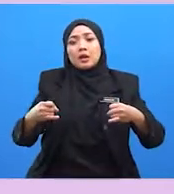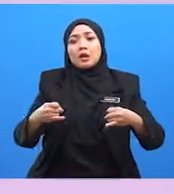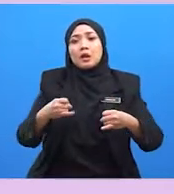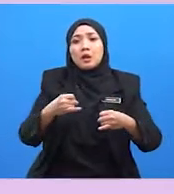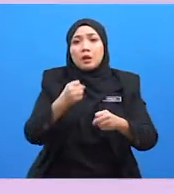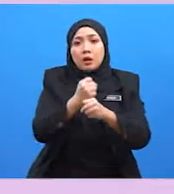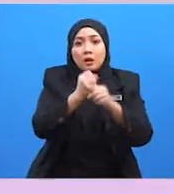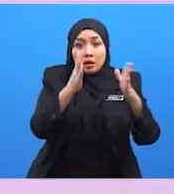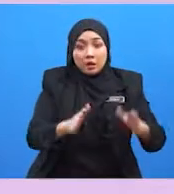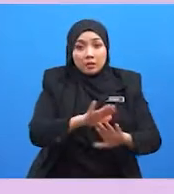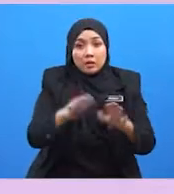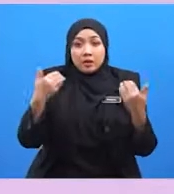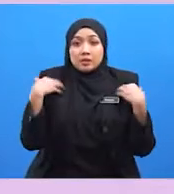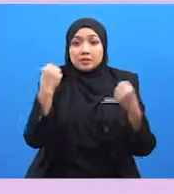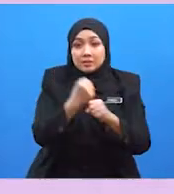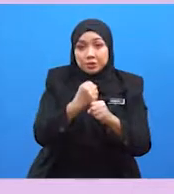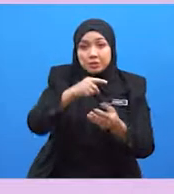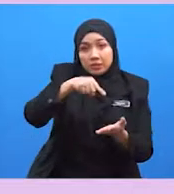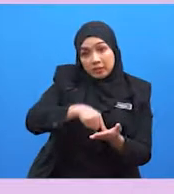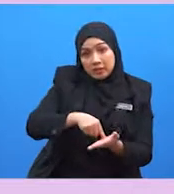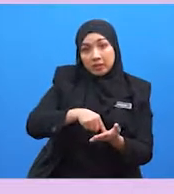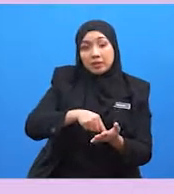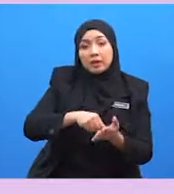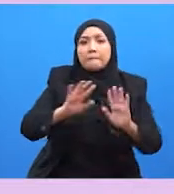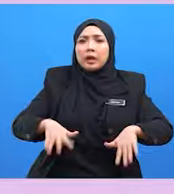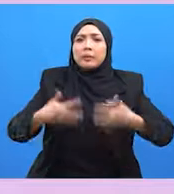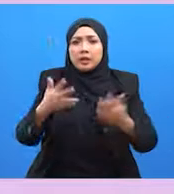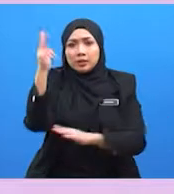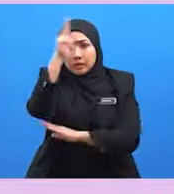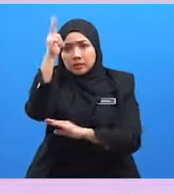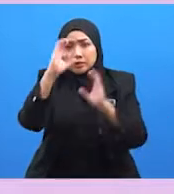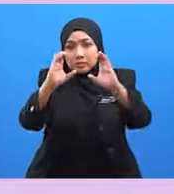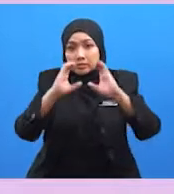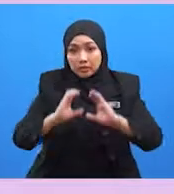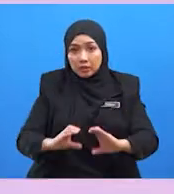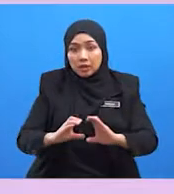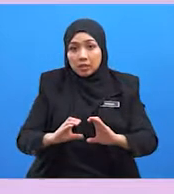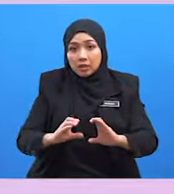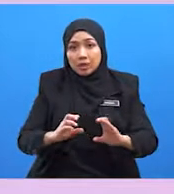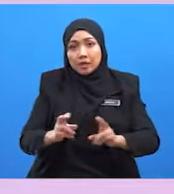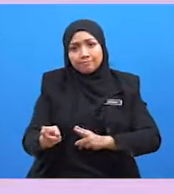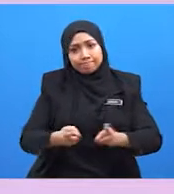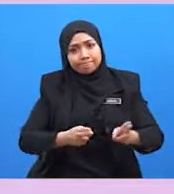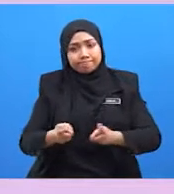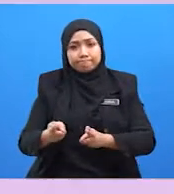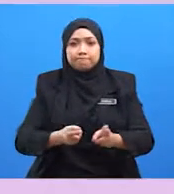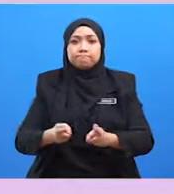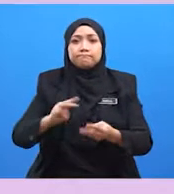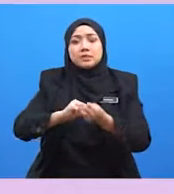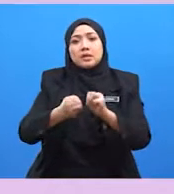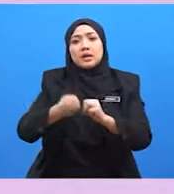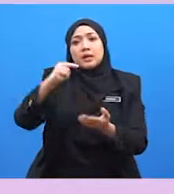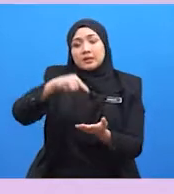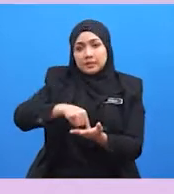dan bagaimanakah cara kerajaan mengatasi masalah pengangguran tersebut. Markah